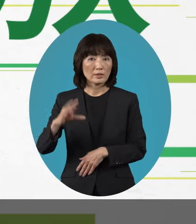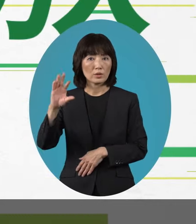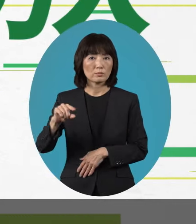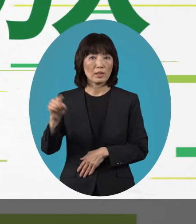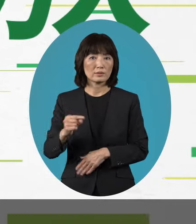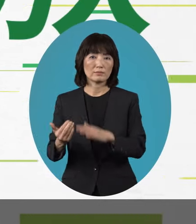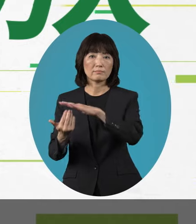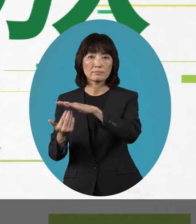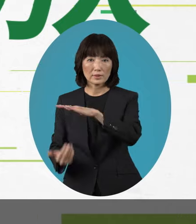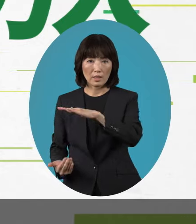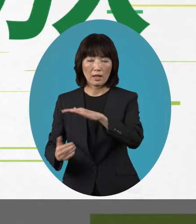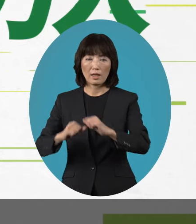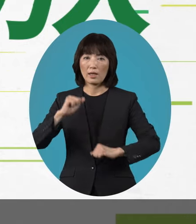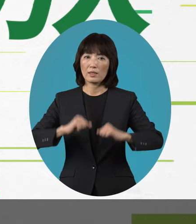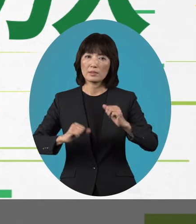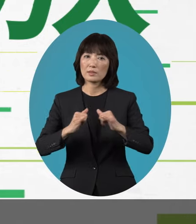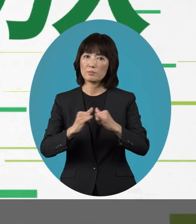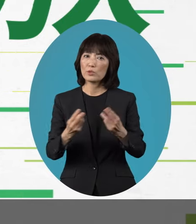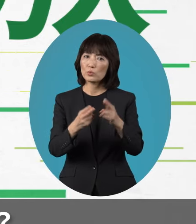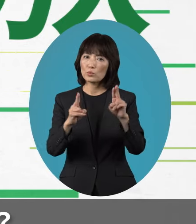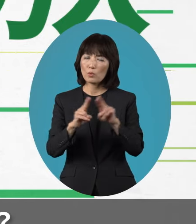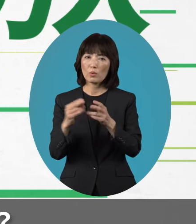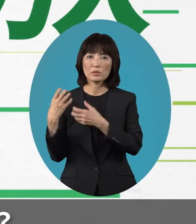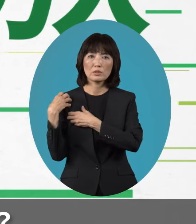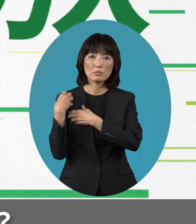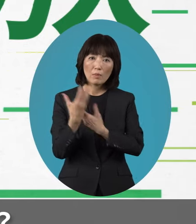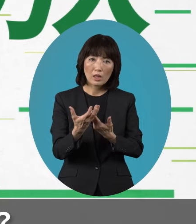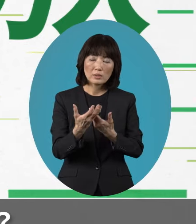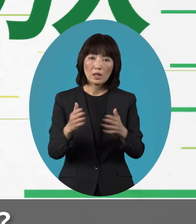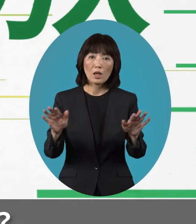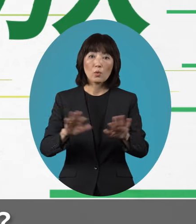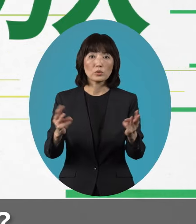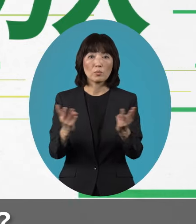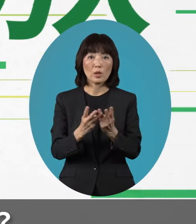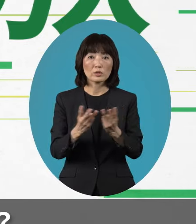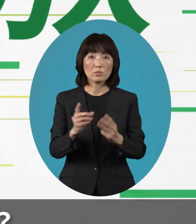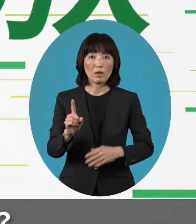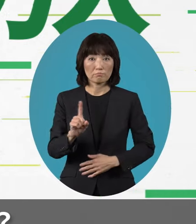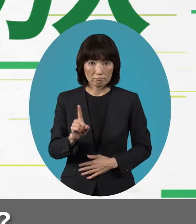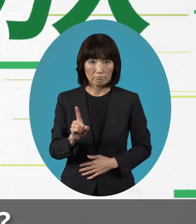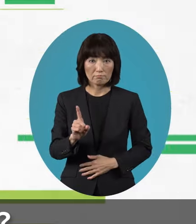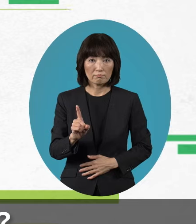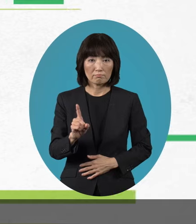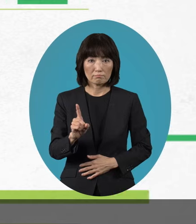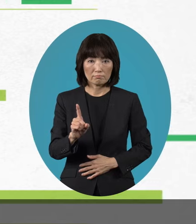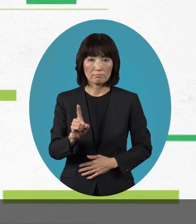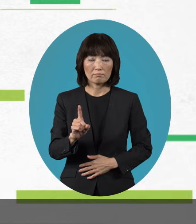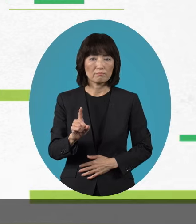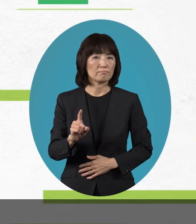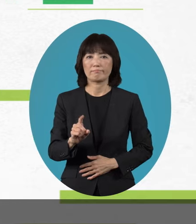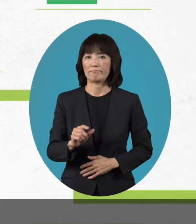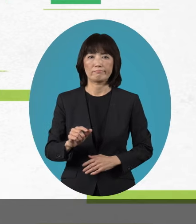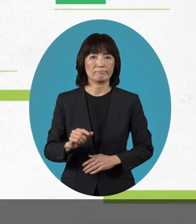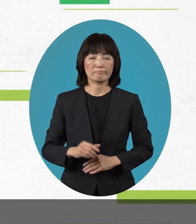。自民党の政治に任せていて少子高齢化は改善されましたでしょうか。されてい